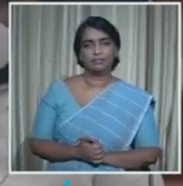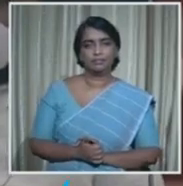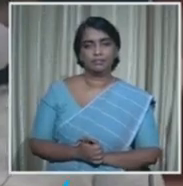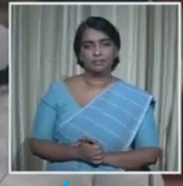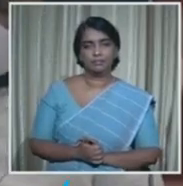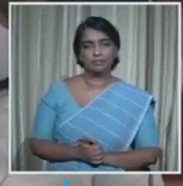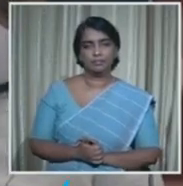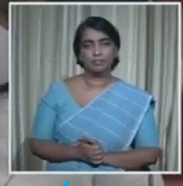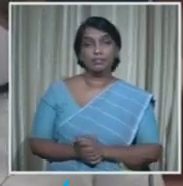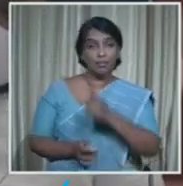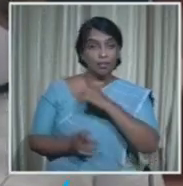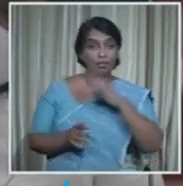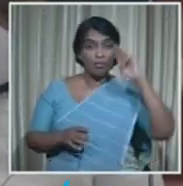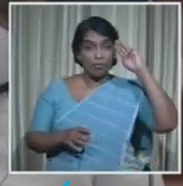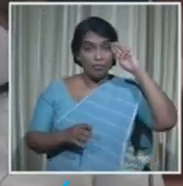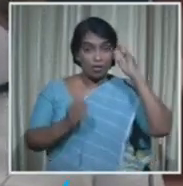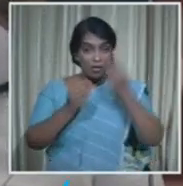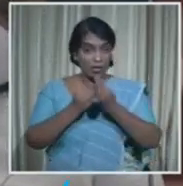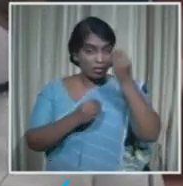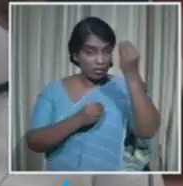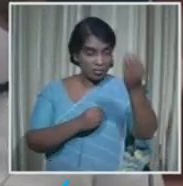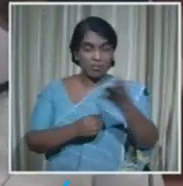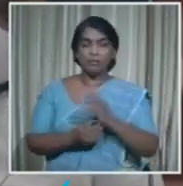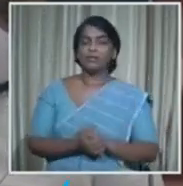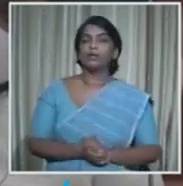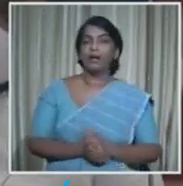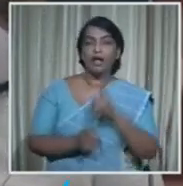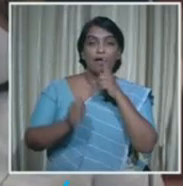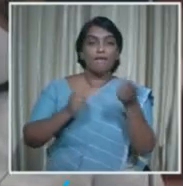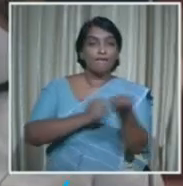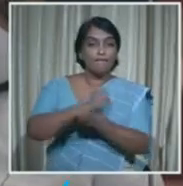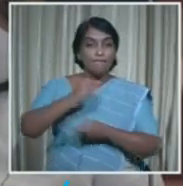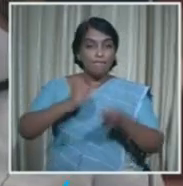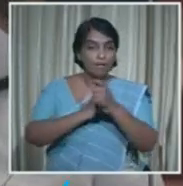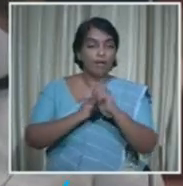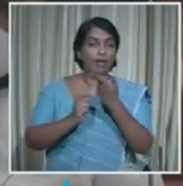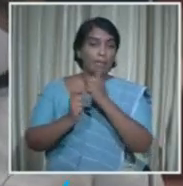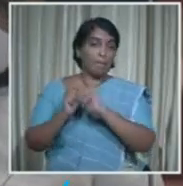එදා අපි පොරොන්දු දුන් වී වගාවේ වන්දි ටික දෙන්න